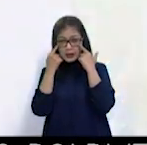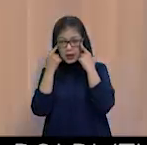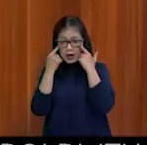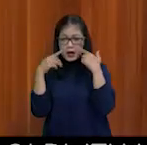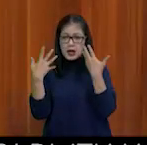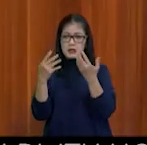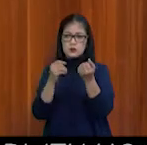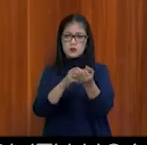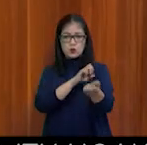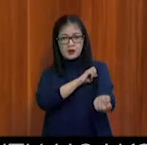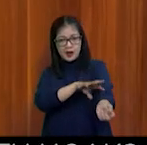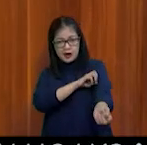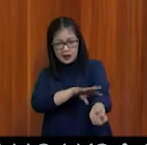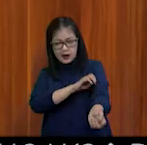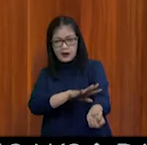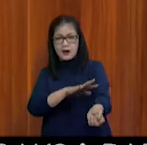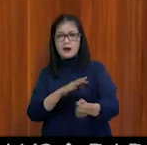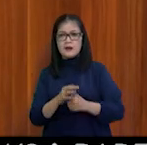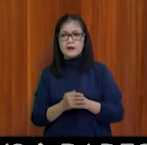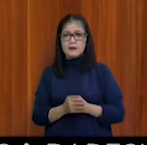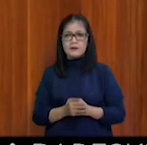darah. MNC Peduli sangat